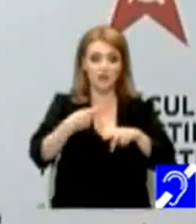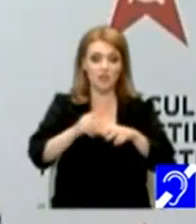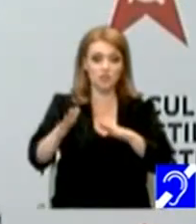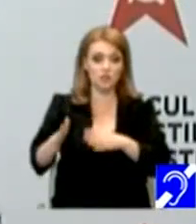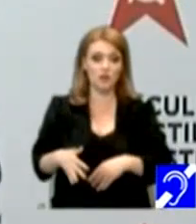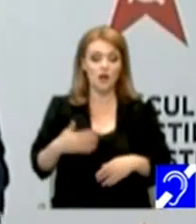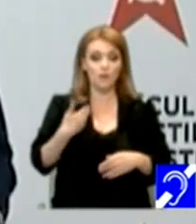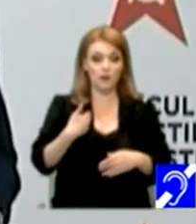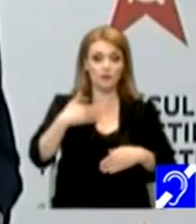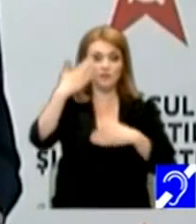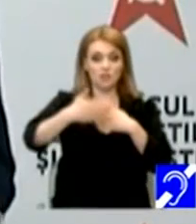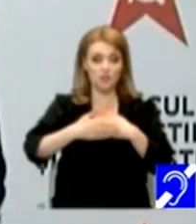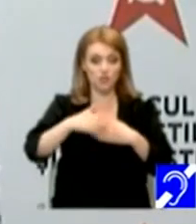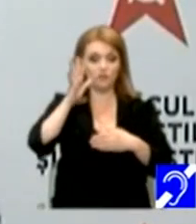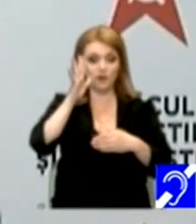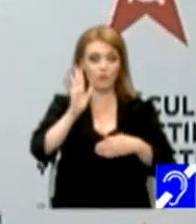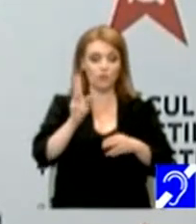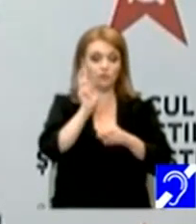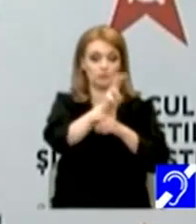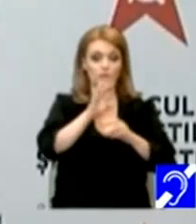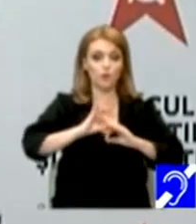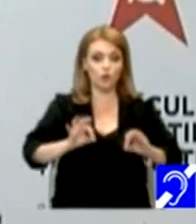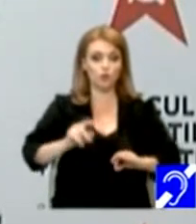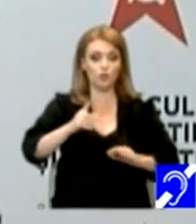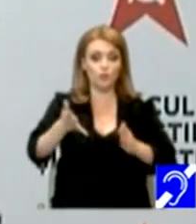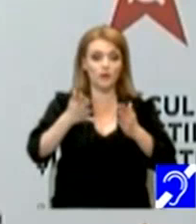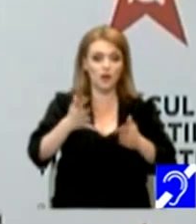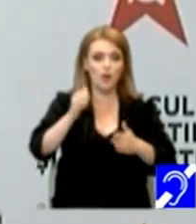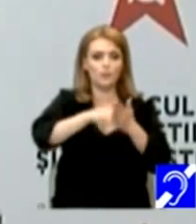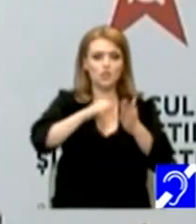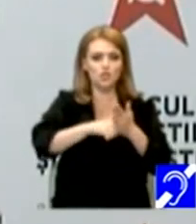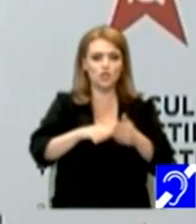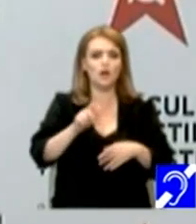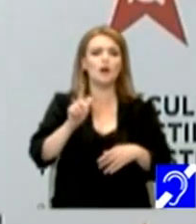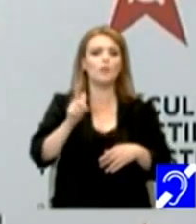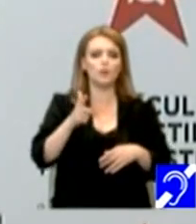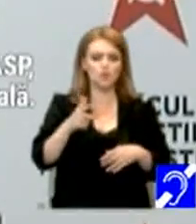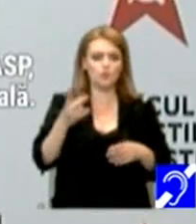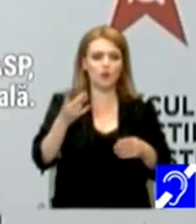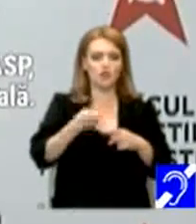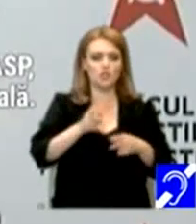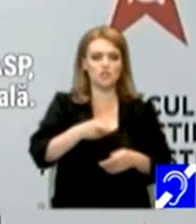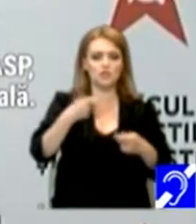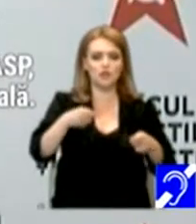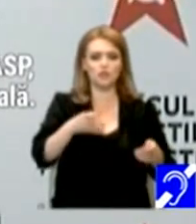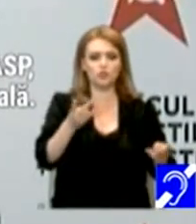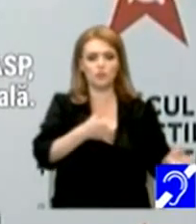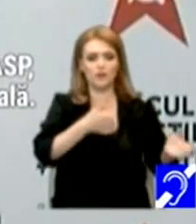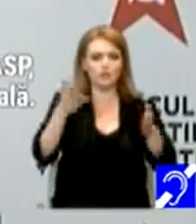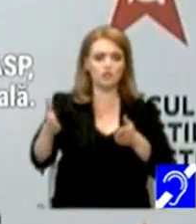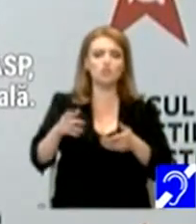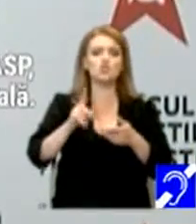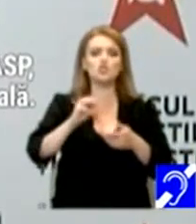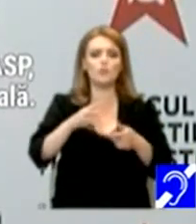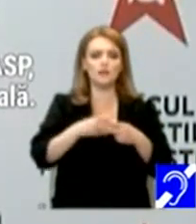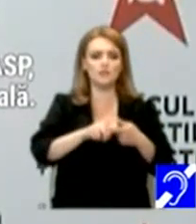Мы в ближайшее время обратимся в Генпрокуратуру для того, чтобы понять, во-первых, мотивы, почему тендер должен быть перенесен, с чем это связано